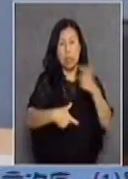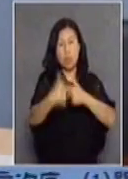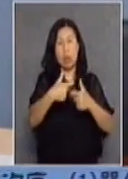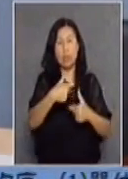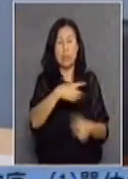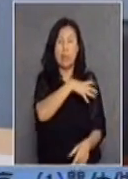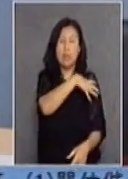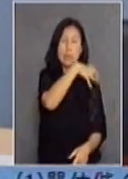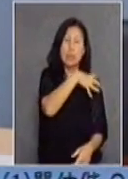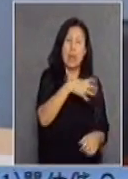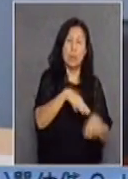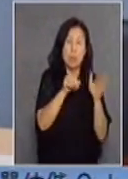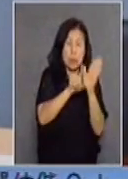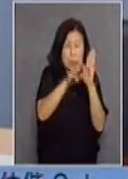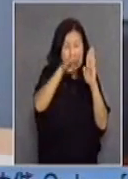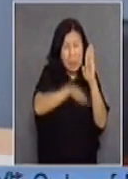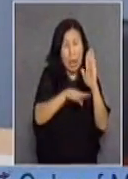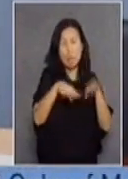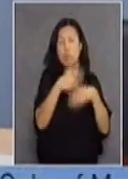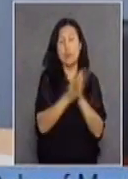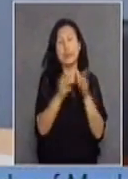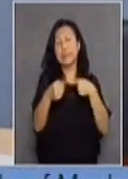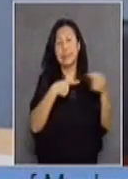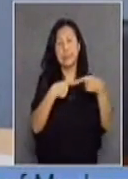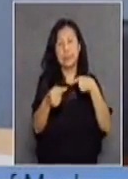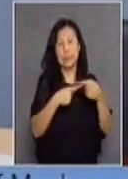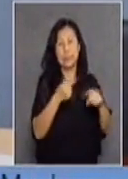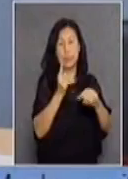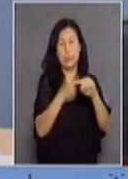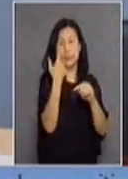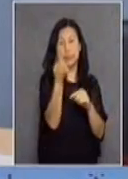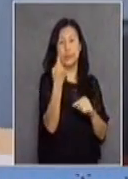話咧，係唔合理嘅。所以其實好簡單，